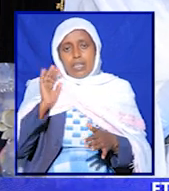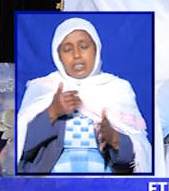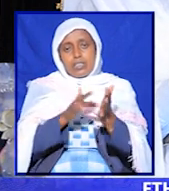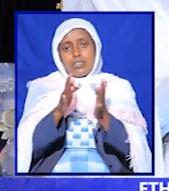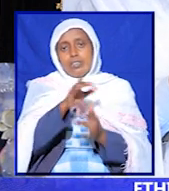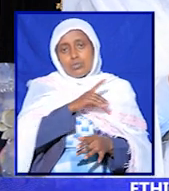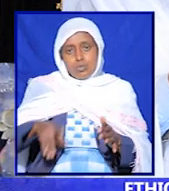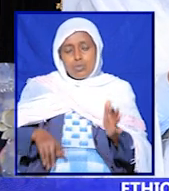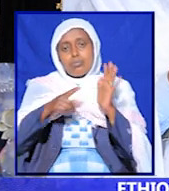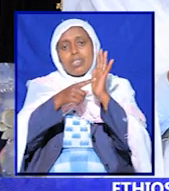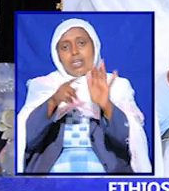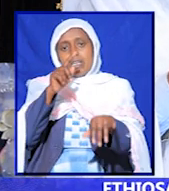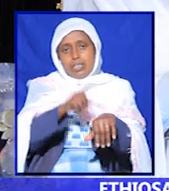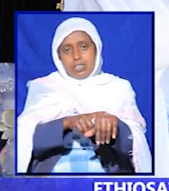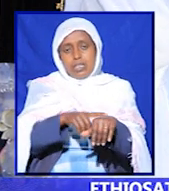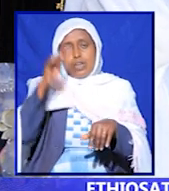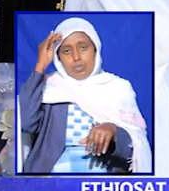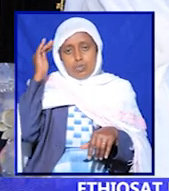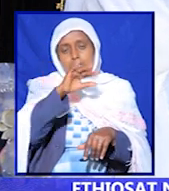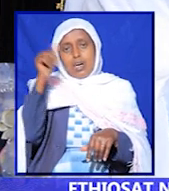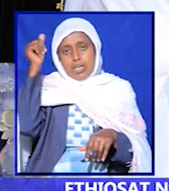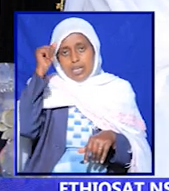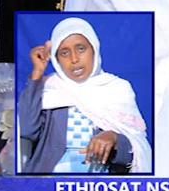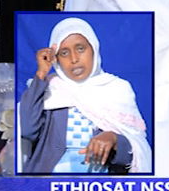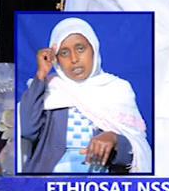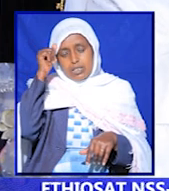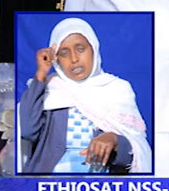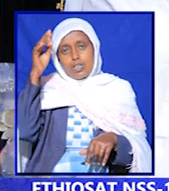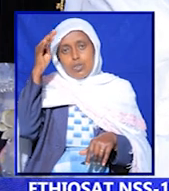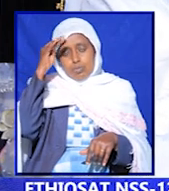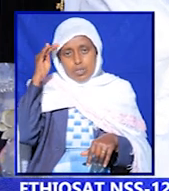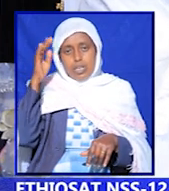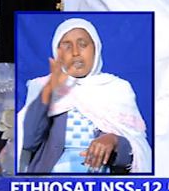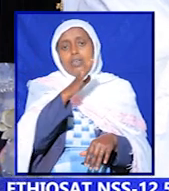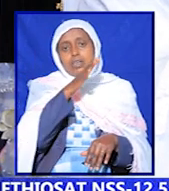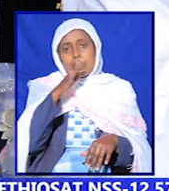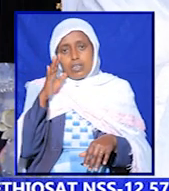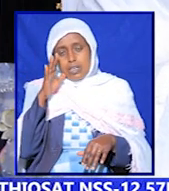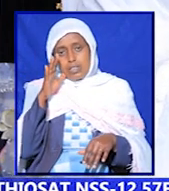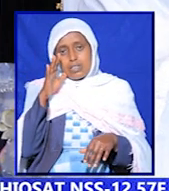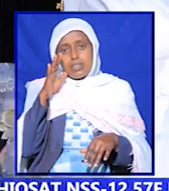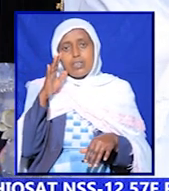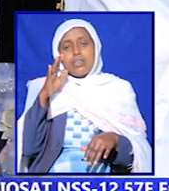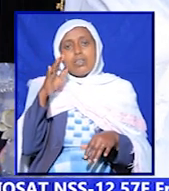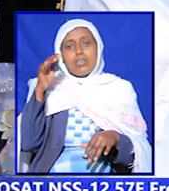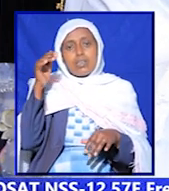ከጌታችን ኢየሱስ ክርስቶስ በተገለጠ ጊዜ በደብረ ታቦር ላይ ሙሴና ኤልያስን ሙሴን ከገነት በአካለ